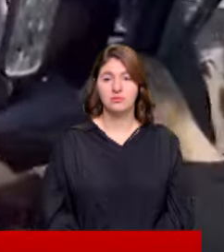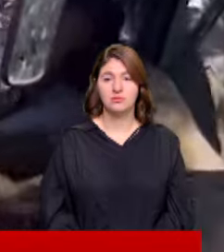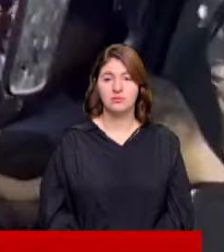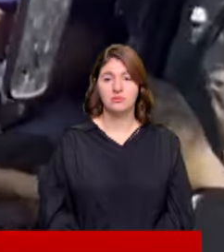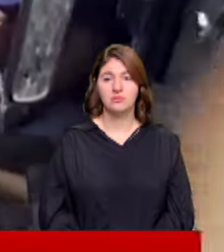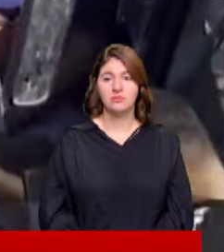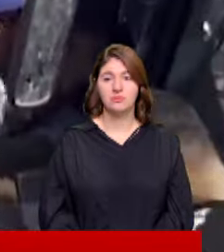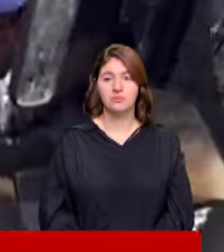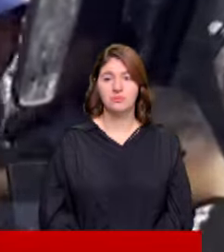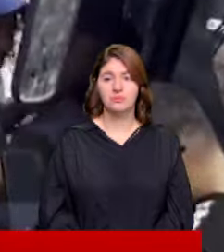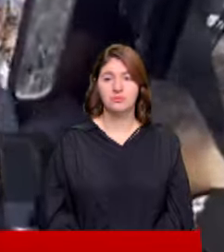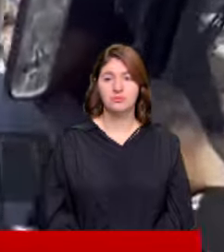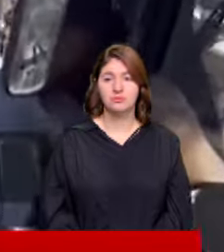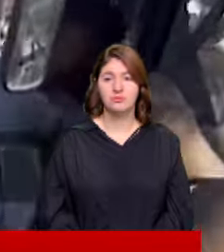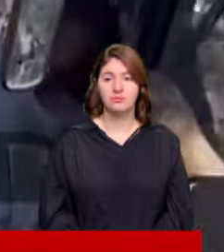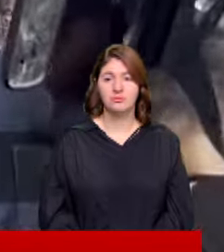vermemişler.